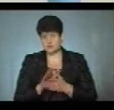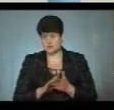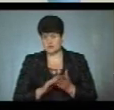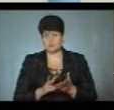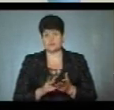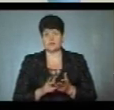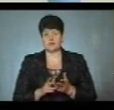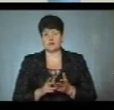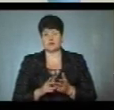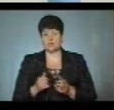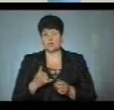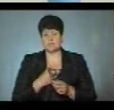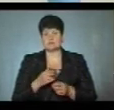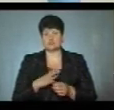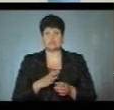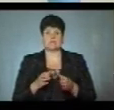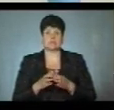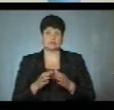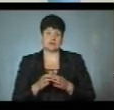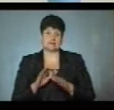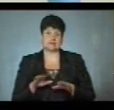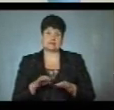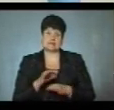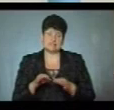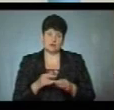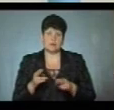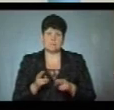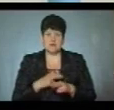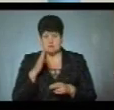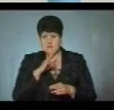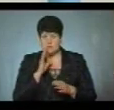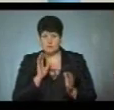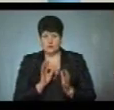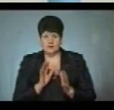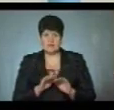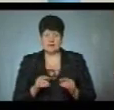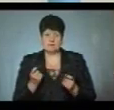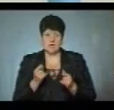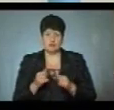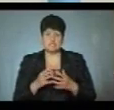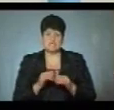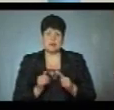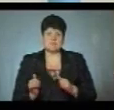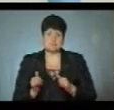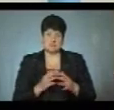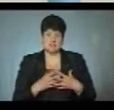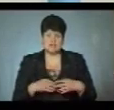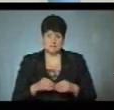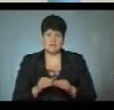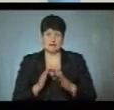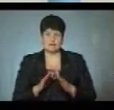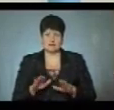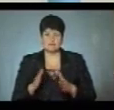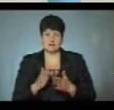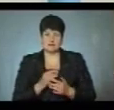нові? Так. В нас були такі категорії, це діти-сироти, діти позбавлені батьківського піклування, діти з багатодітних малозабезпечених сімей, діти, що перебувають на